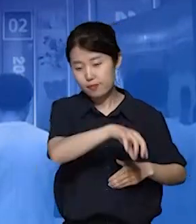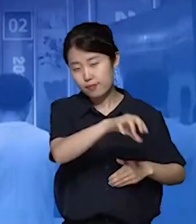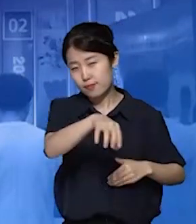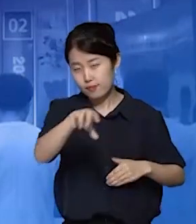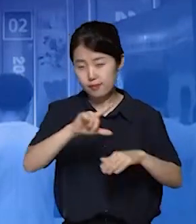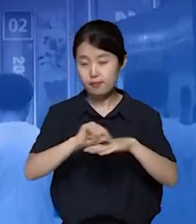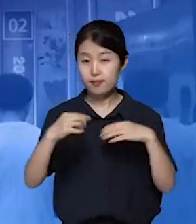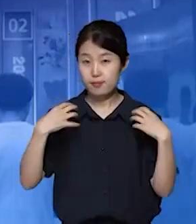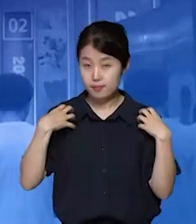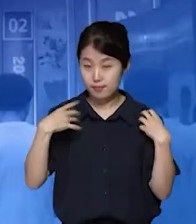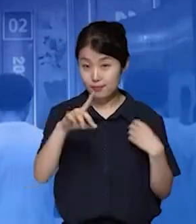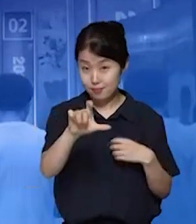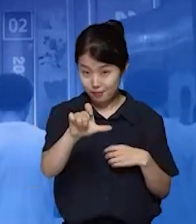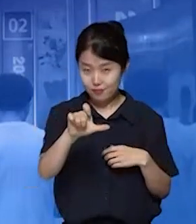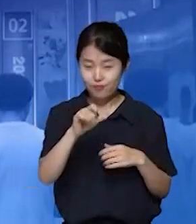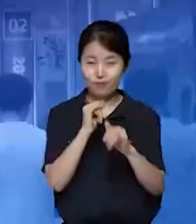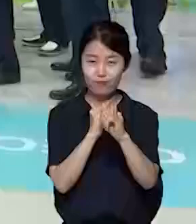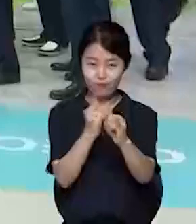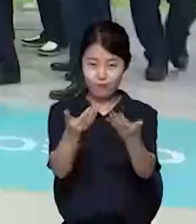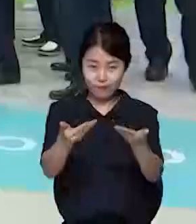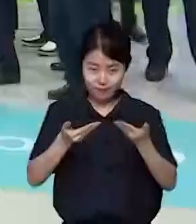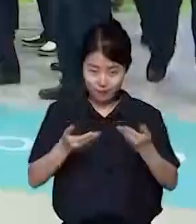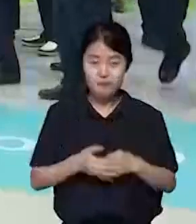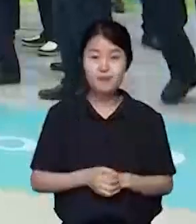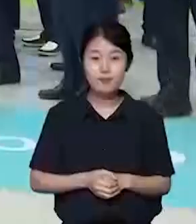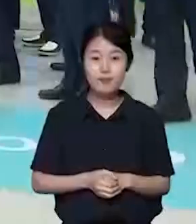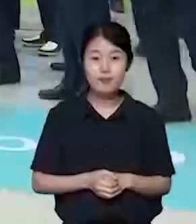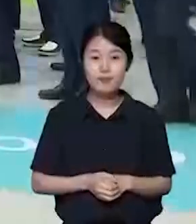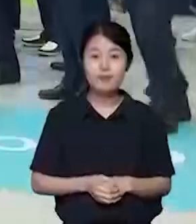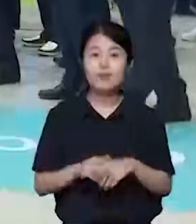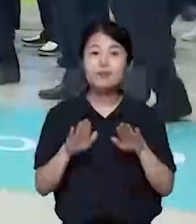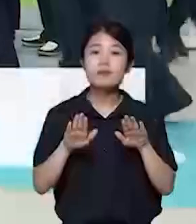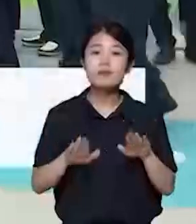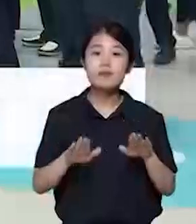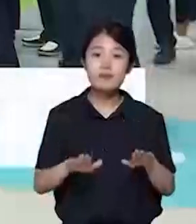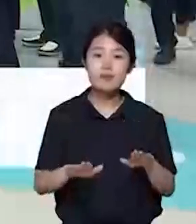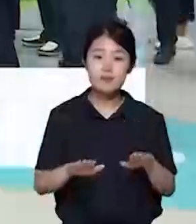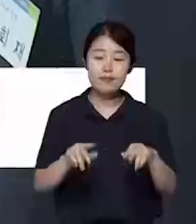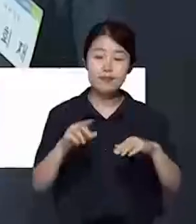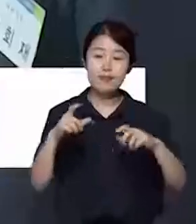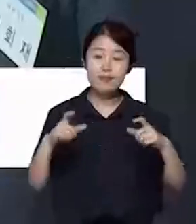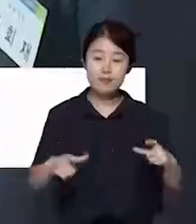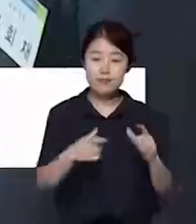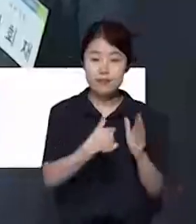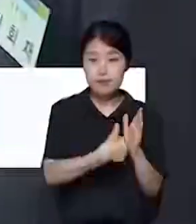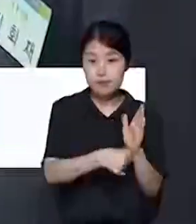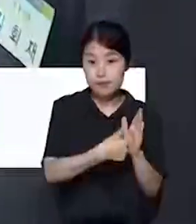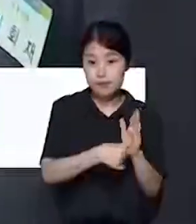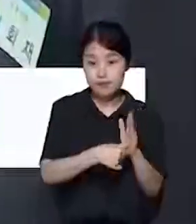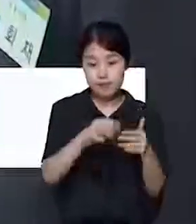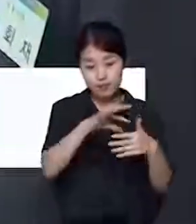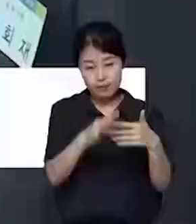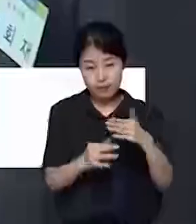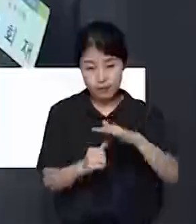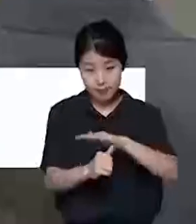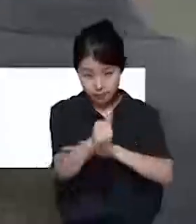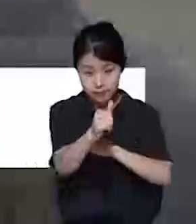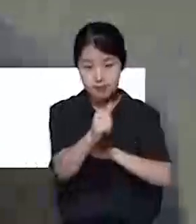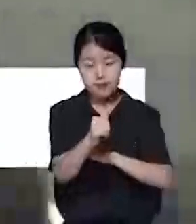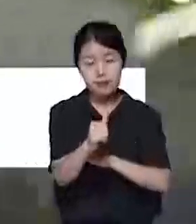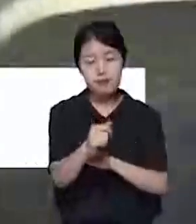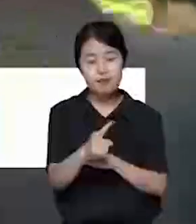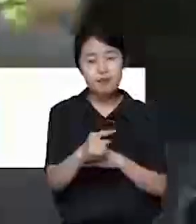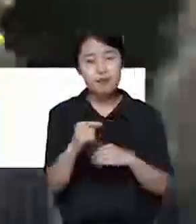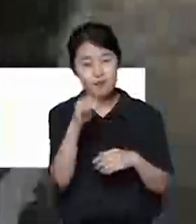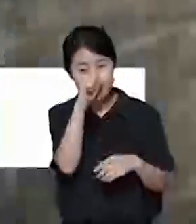지자체가 수상의 영광을 안았습니다. 이번 페스타는 지역 대표 콘텐츠의 성공 사례를 공유하며 미래 성장 동력을